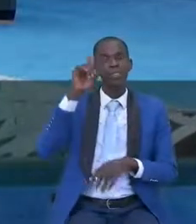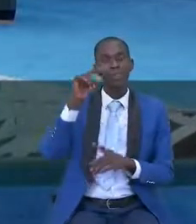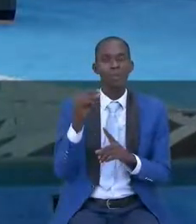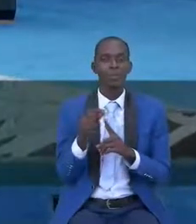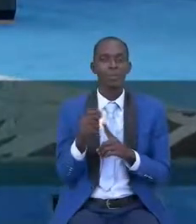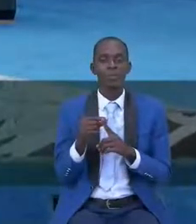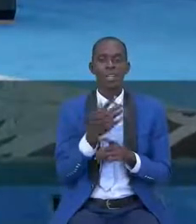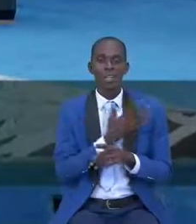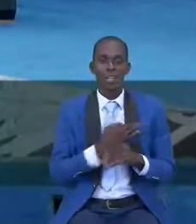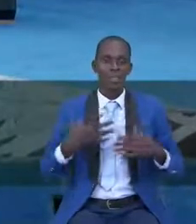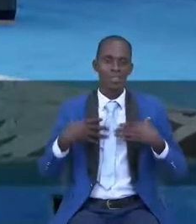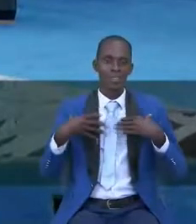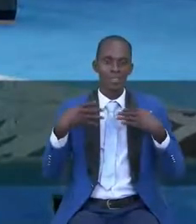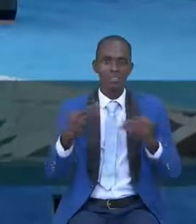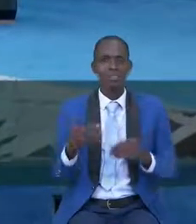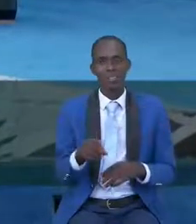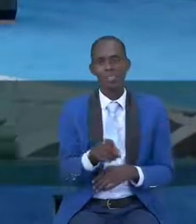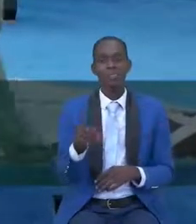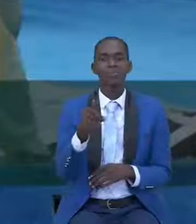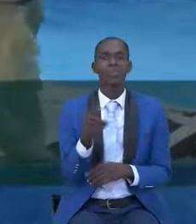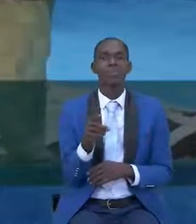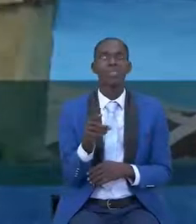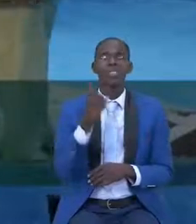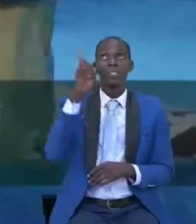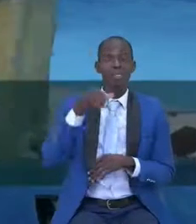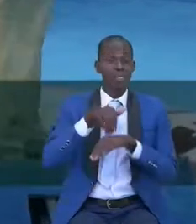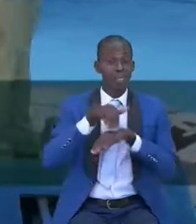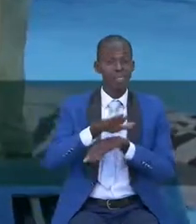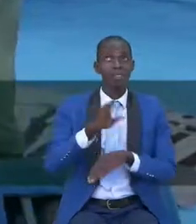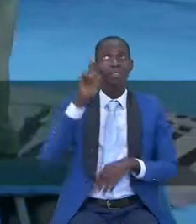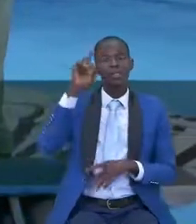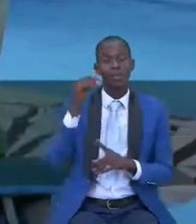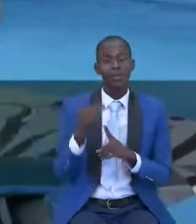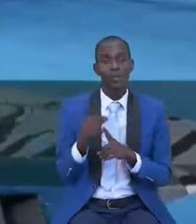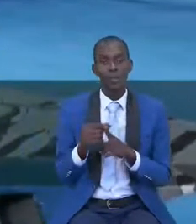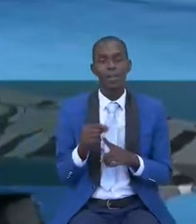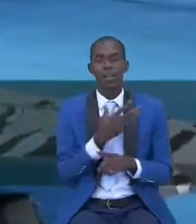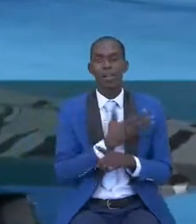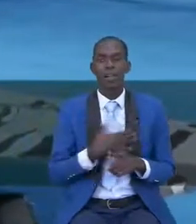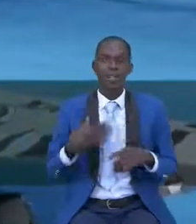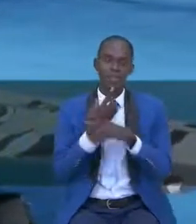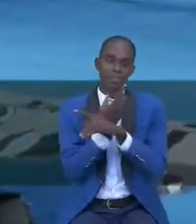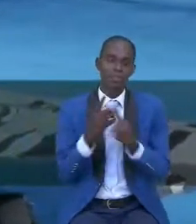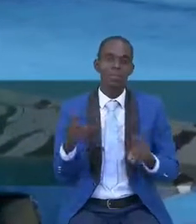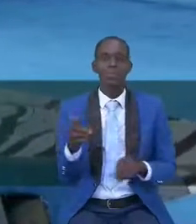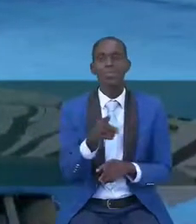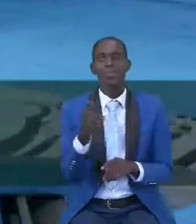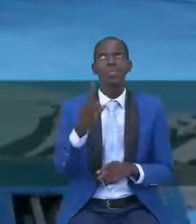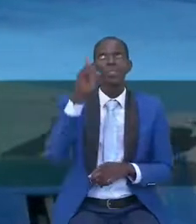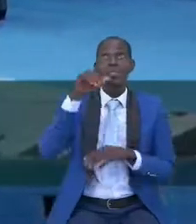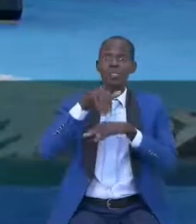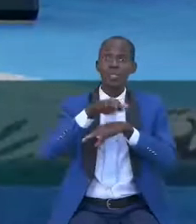Il envoya sa parole et les guérit. Il envoya sa